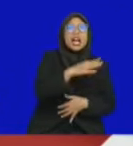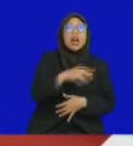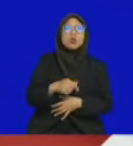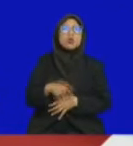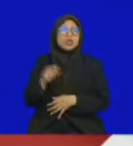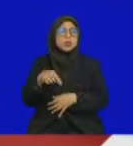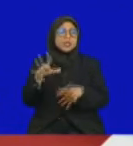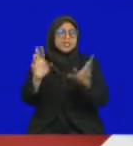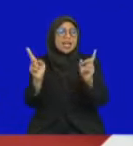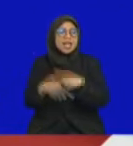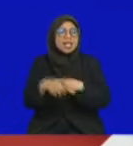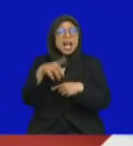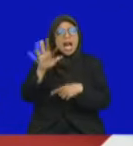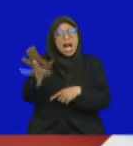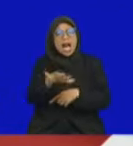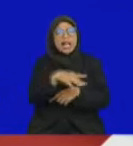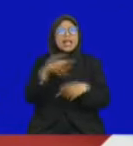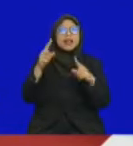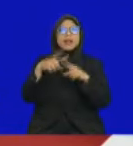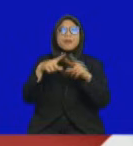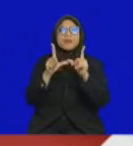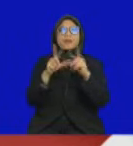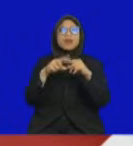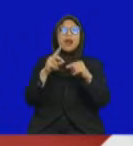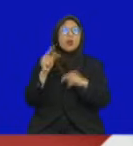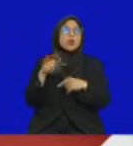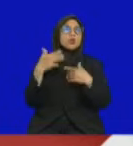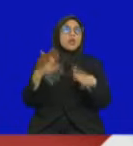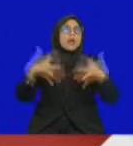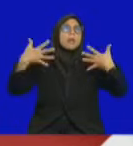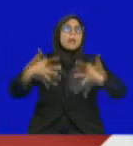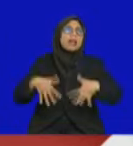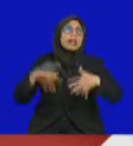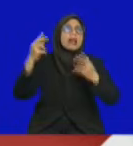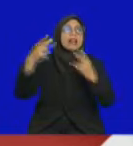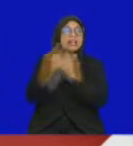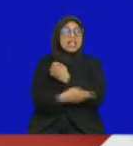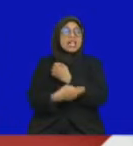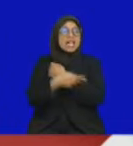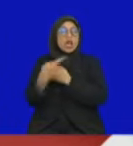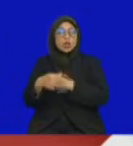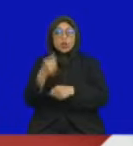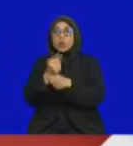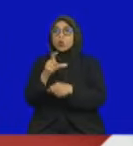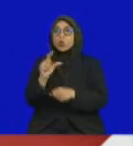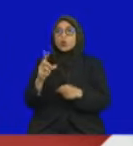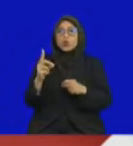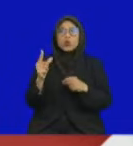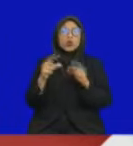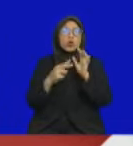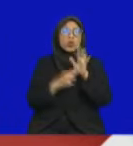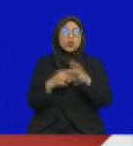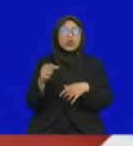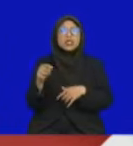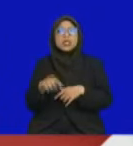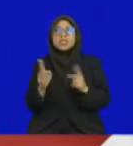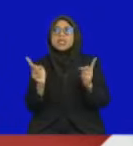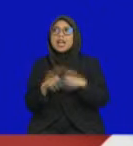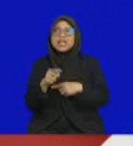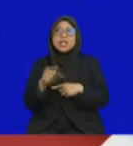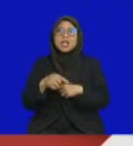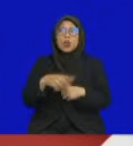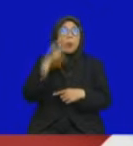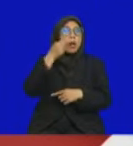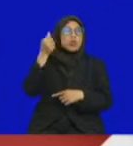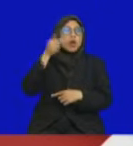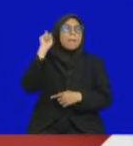sangat mungkin dilakukan dan itu sudah dipraktikkan bahkan oleh negara-negara yang notabnya adalah negara gurun that will be happen dan yang namanya